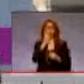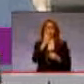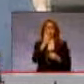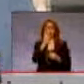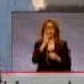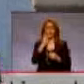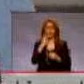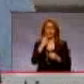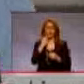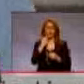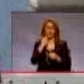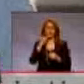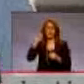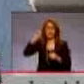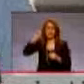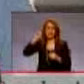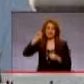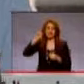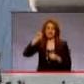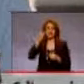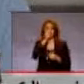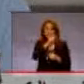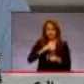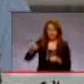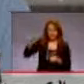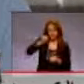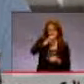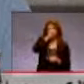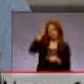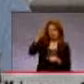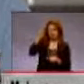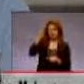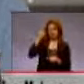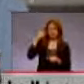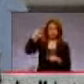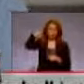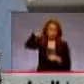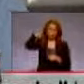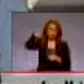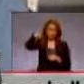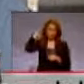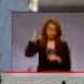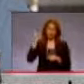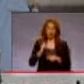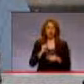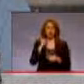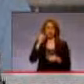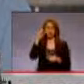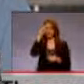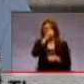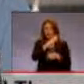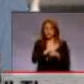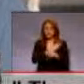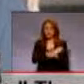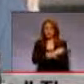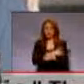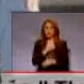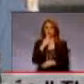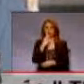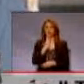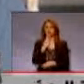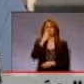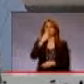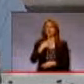حرف اس الانجليزي، وعنده مأثر بشكل كبير جدا على شكل ظهره وكمان على نفسه